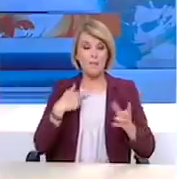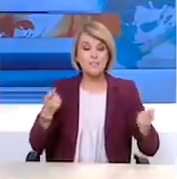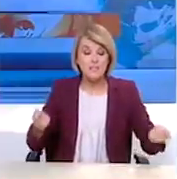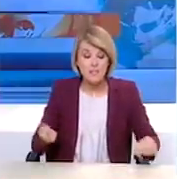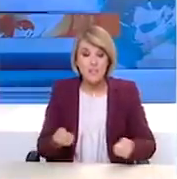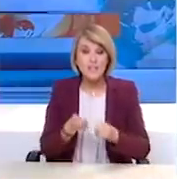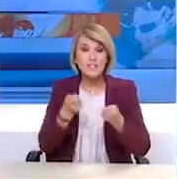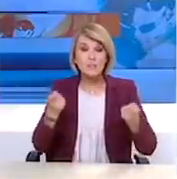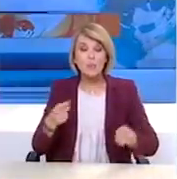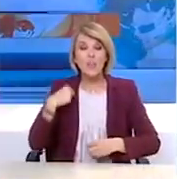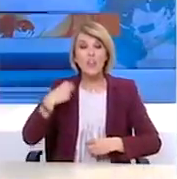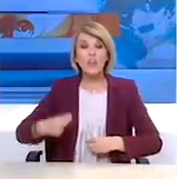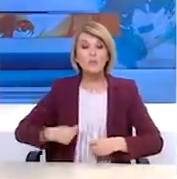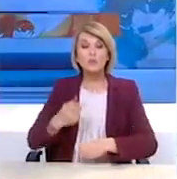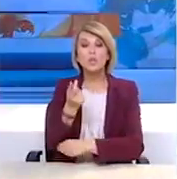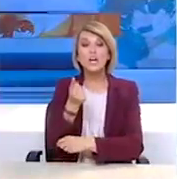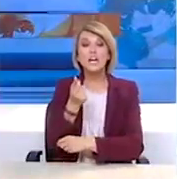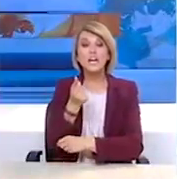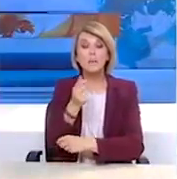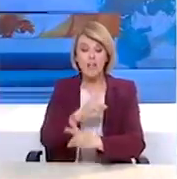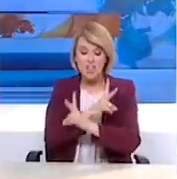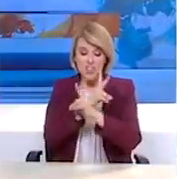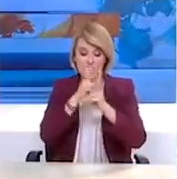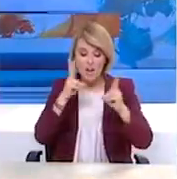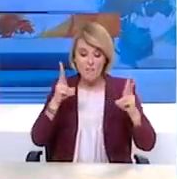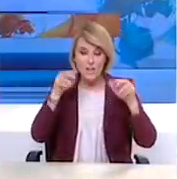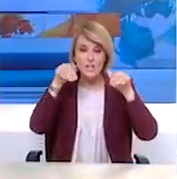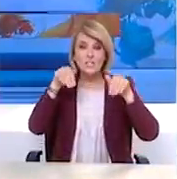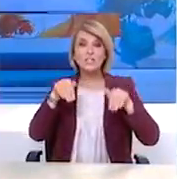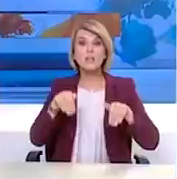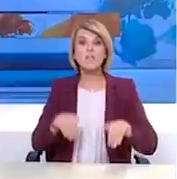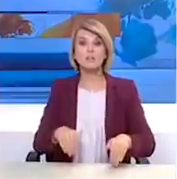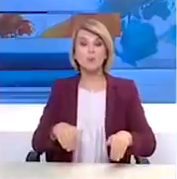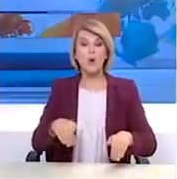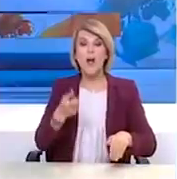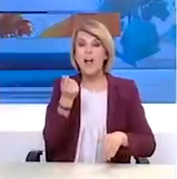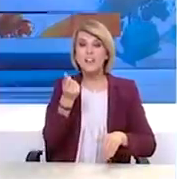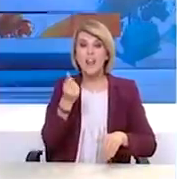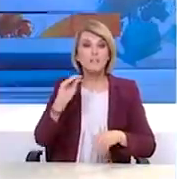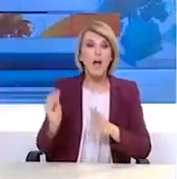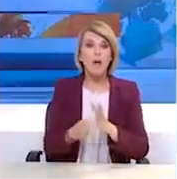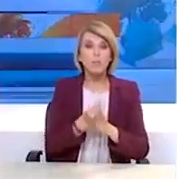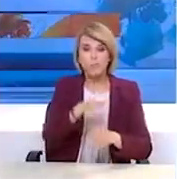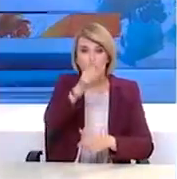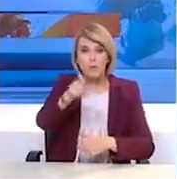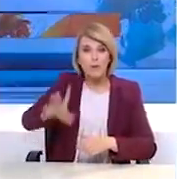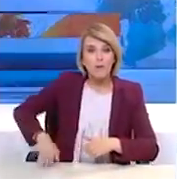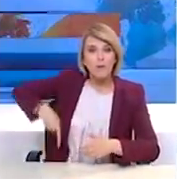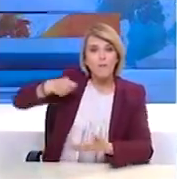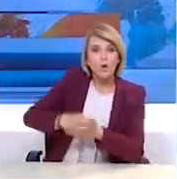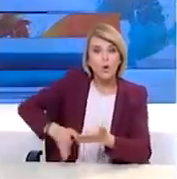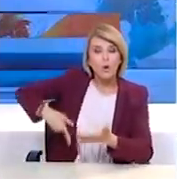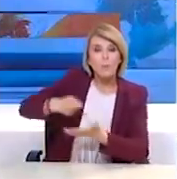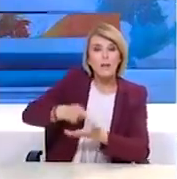χρήση του δημόσιου χρήματος με διαφάνεια και με σεβασμό στα χρήματα των φορολογουμένων και επιτρέψτε μου να πω και κάτι